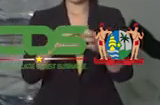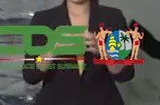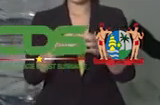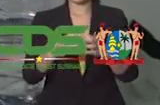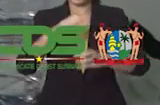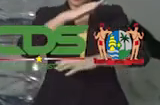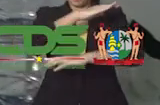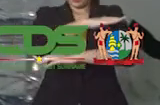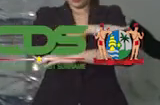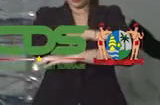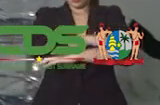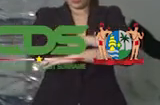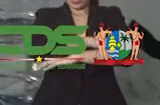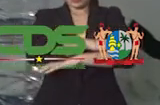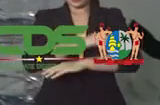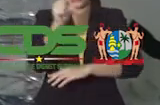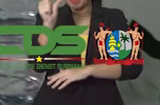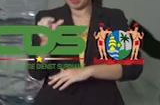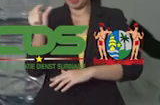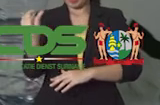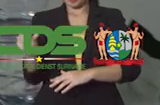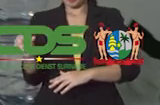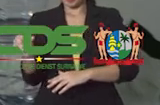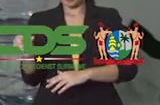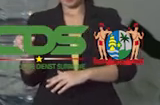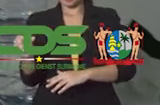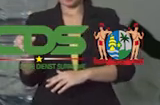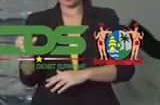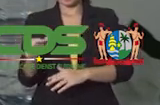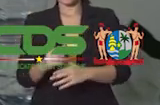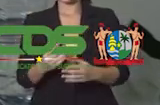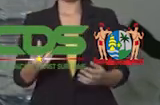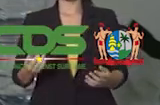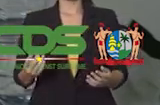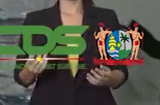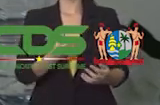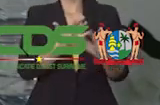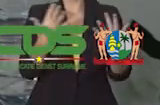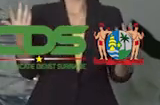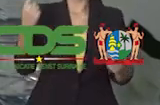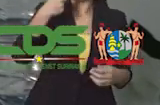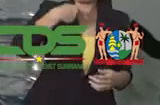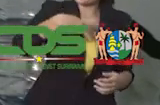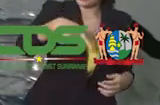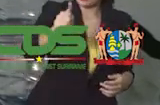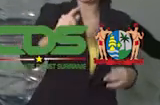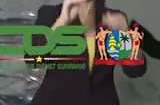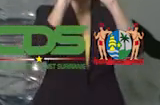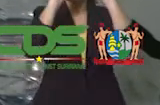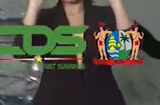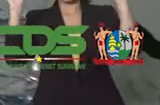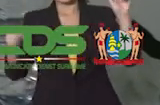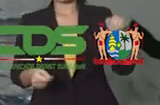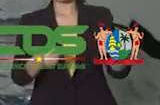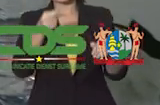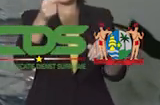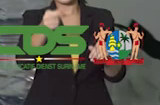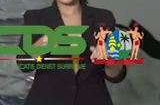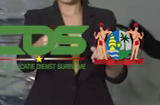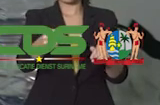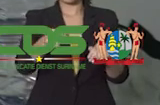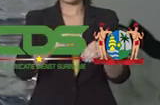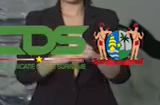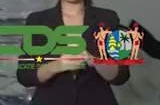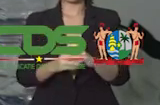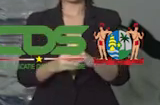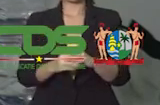leerlingen en de ouders wordt dan besloten op welk moment het opportun is om daar naartoe te gaan met een informatie- en een vaccinatieteam.